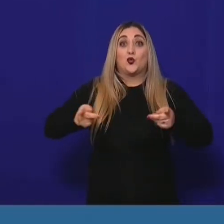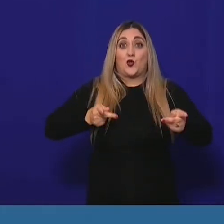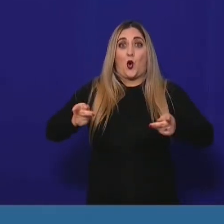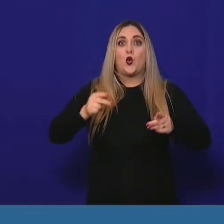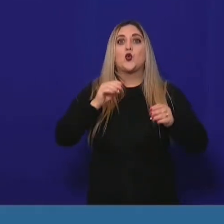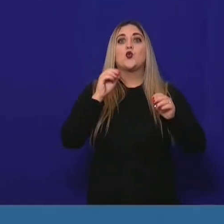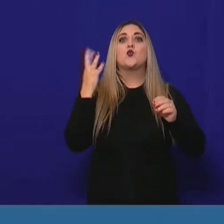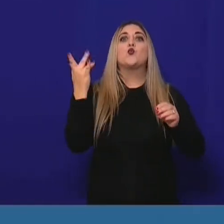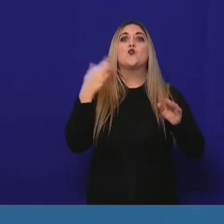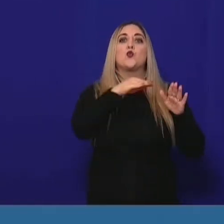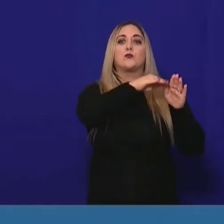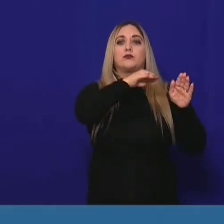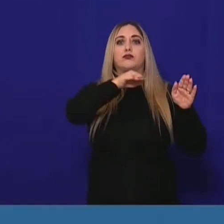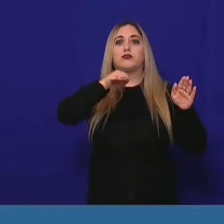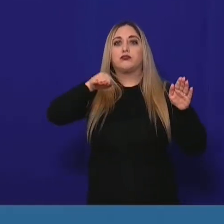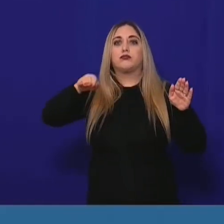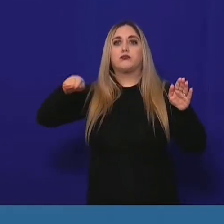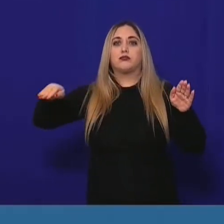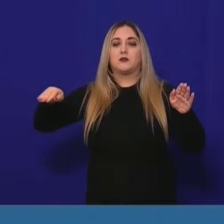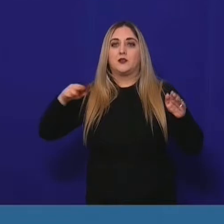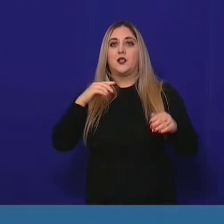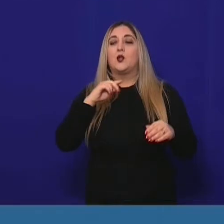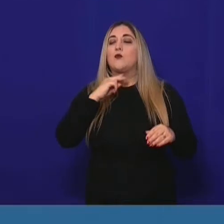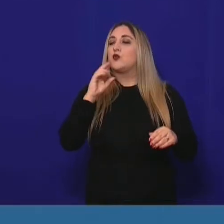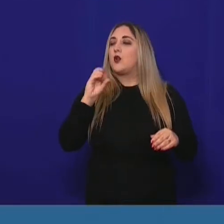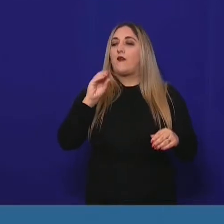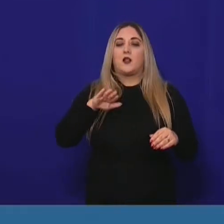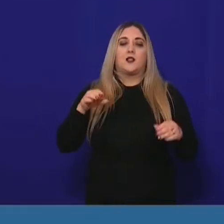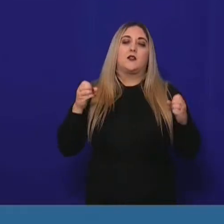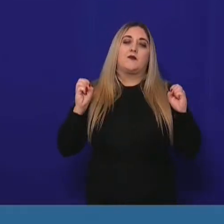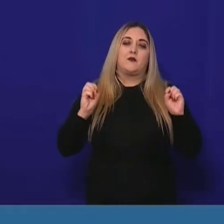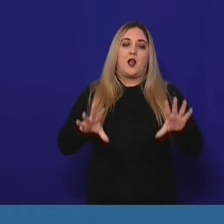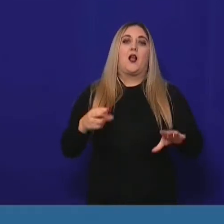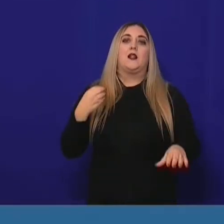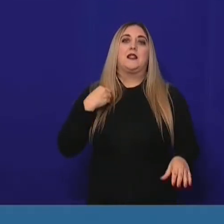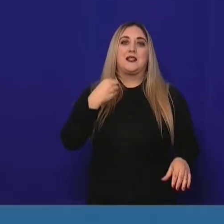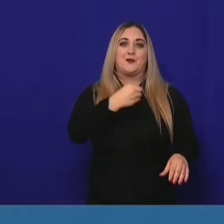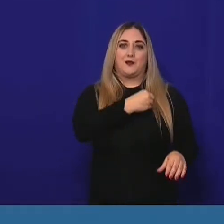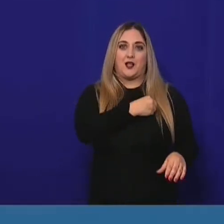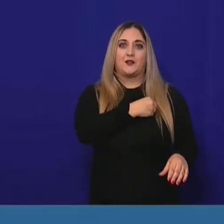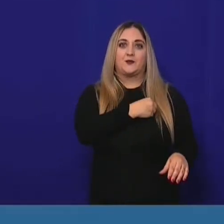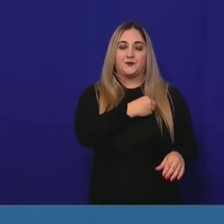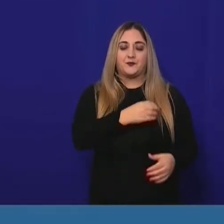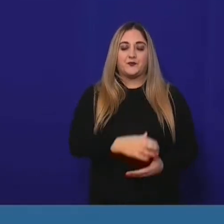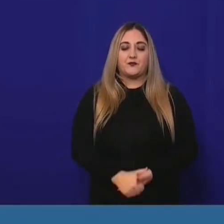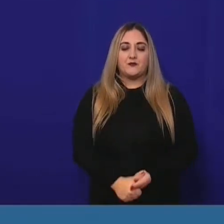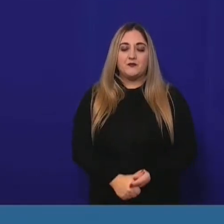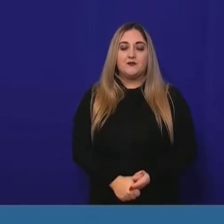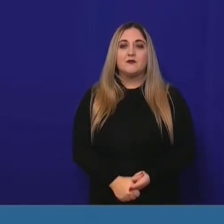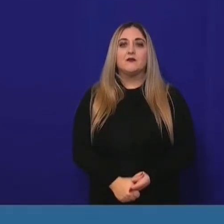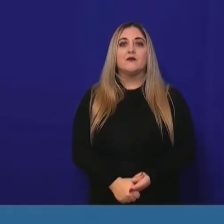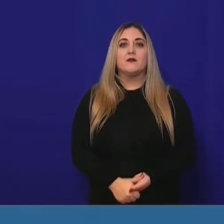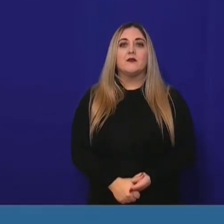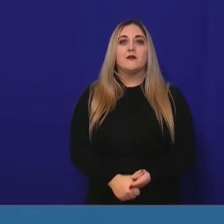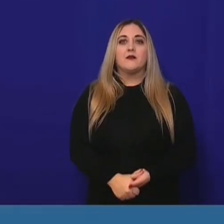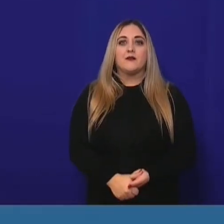jkun in-numri tagħna baxxi u n-numru ta' nies li jidħlu l-isptar baxxi u anke kemm nistgħu innaqsu dawk l-imwiet.